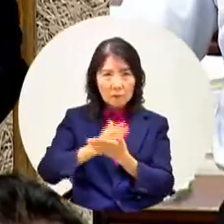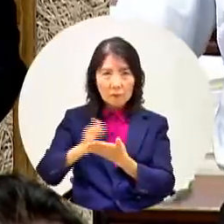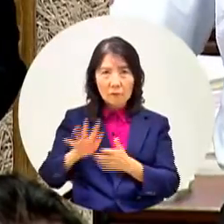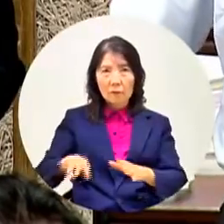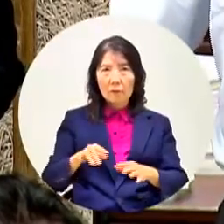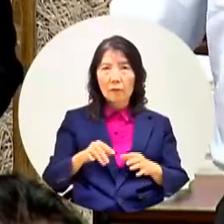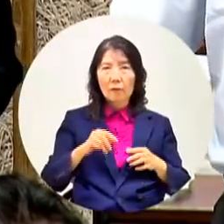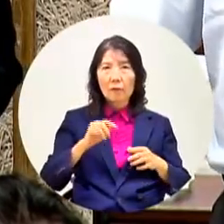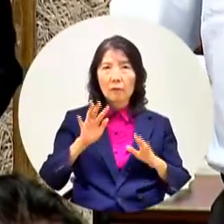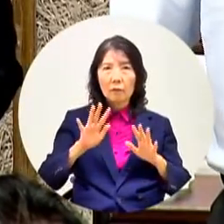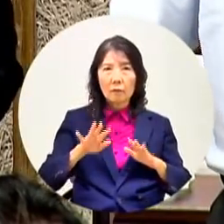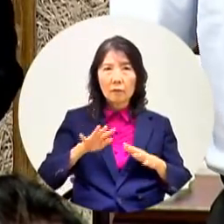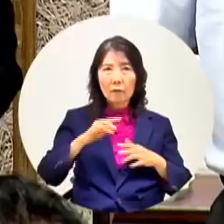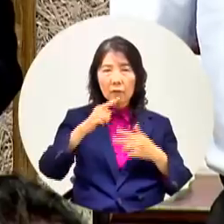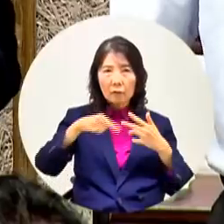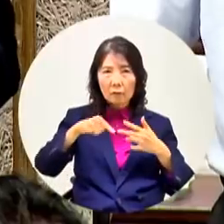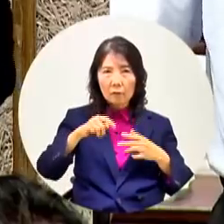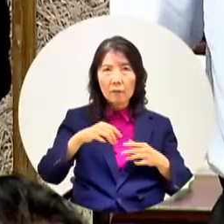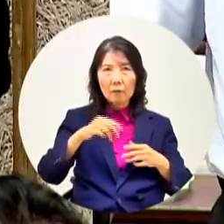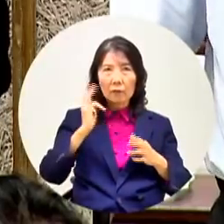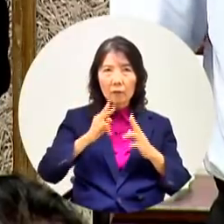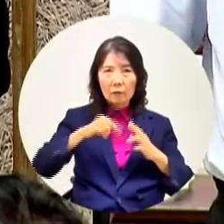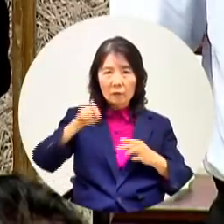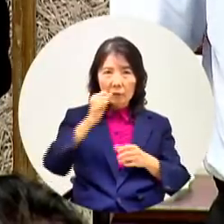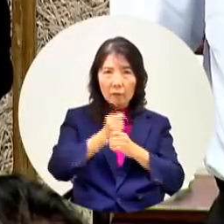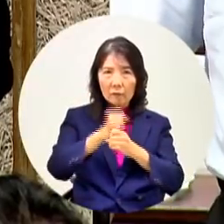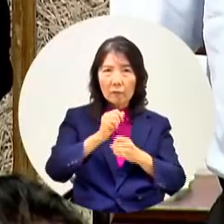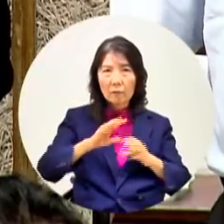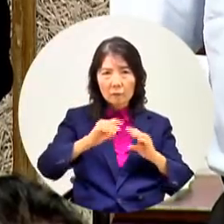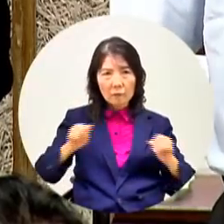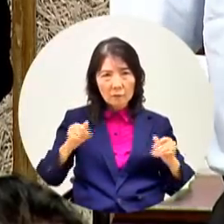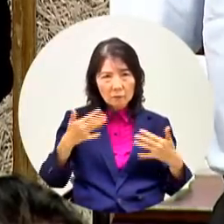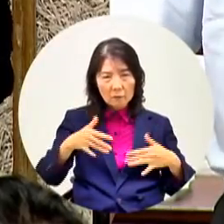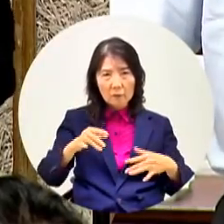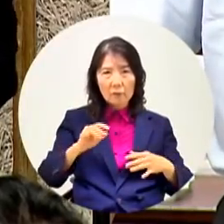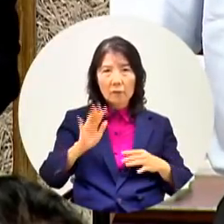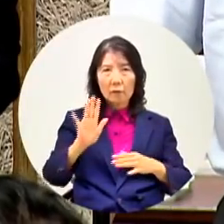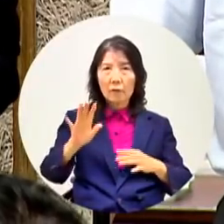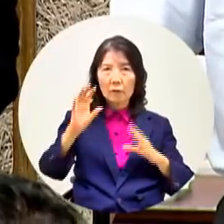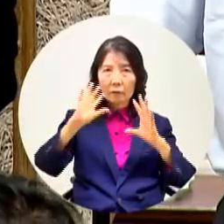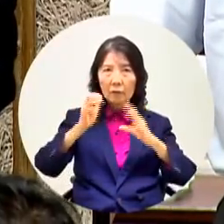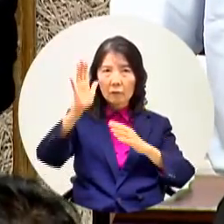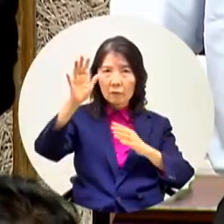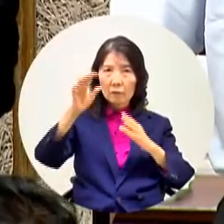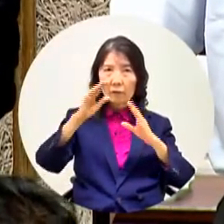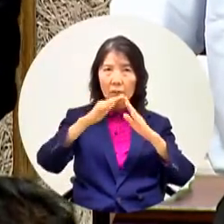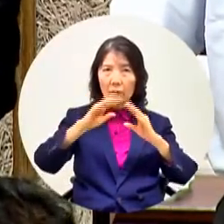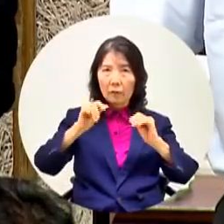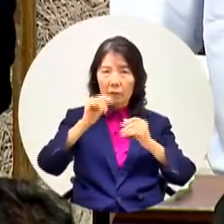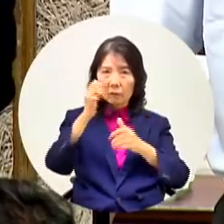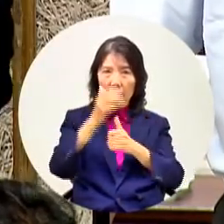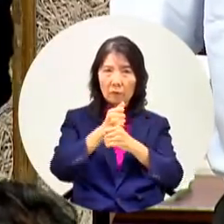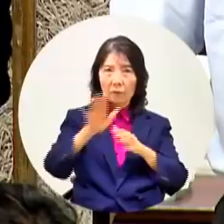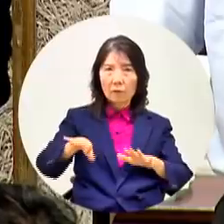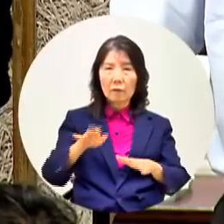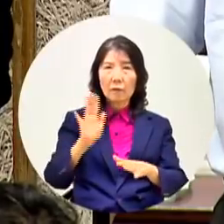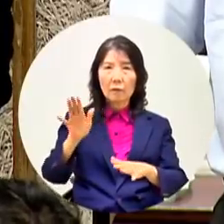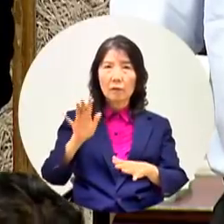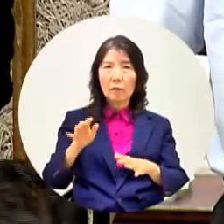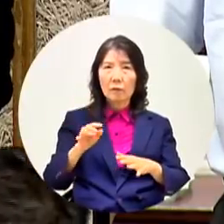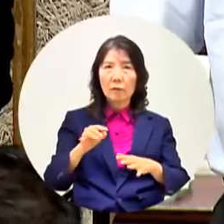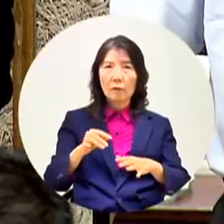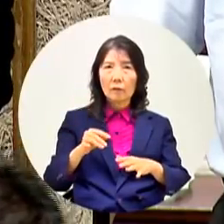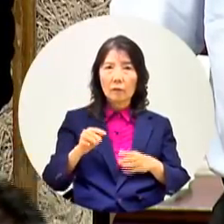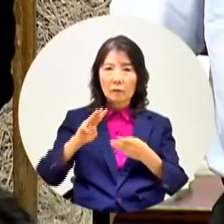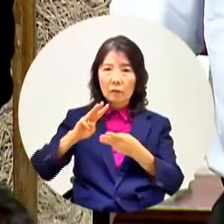拜就会派工去做。那这个因为这个土地的问题是国有财产局、国有财产署，还有它是属于这个灌溉农